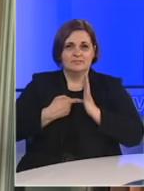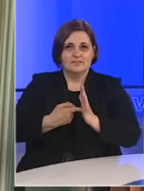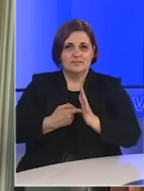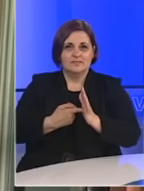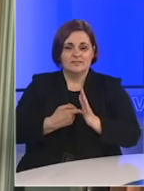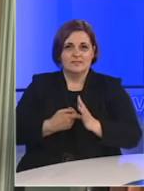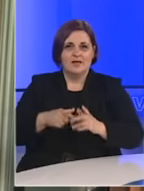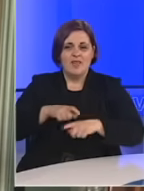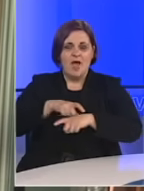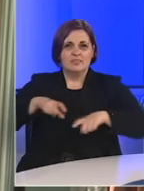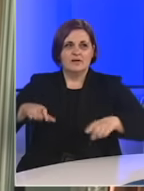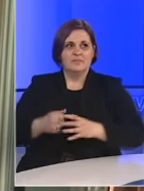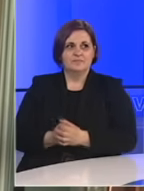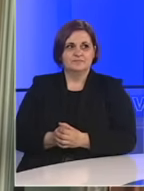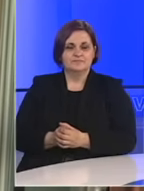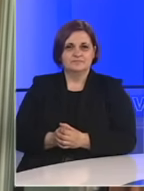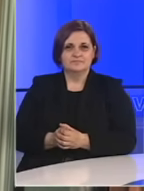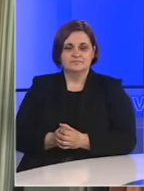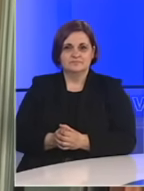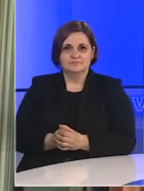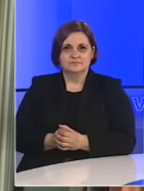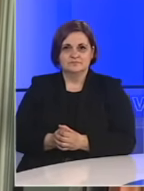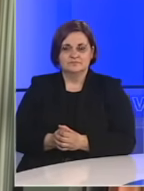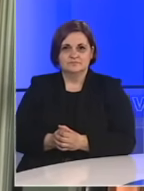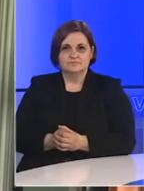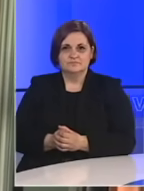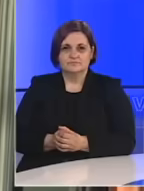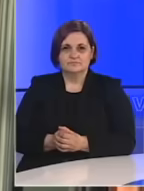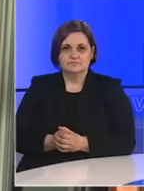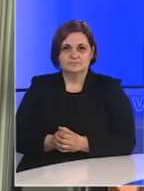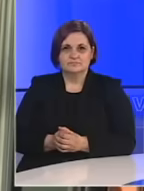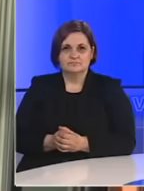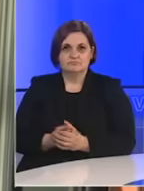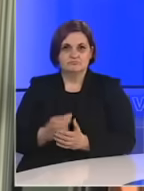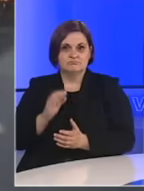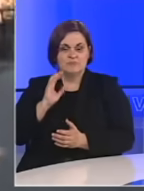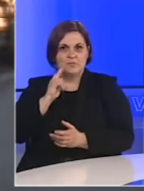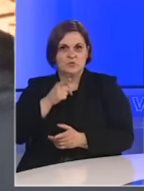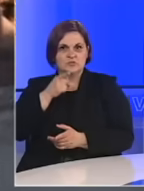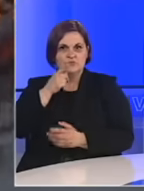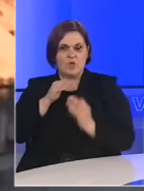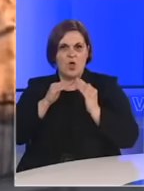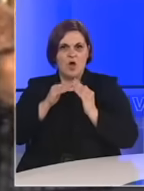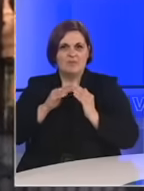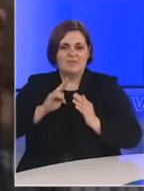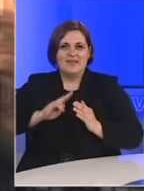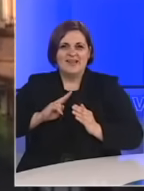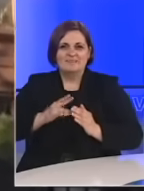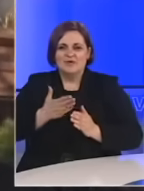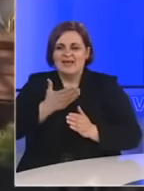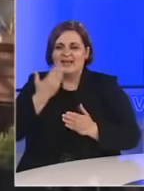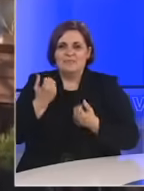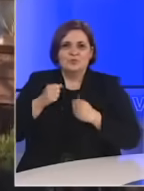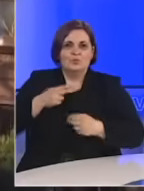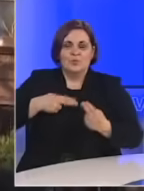performans na Trijemu. Posmatrajući kako njegovi susjedi pate zbog uskraćivanja